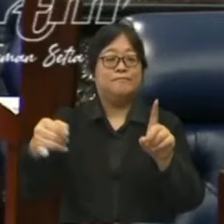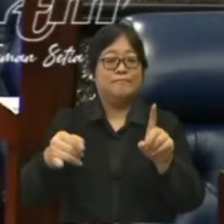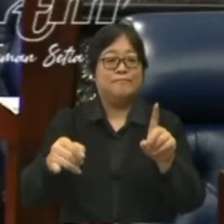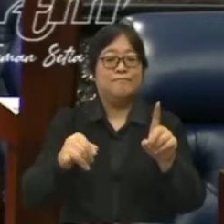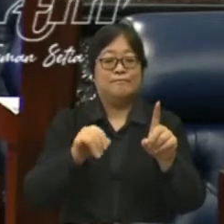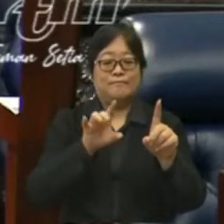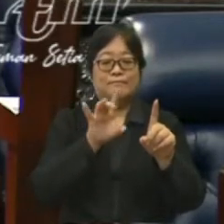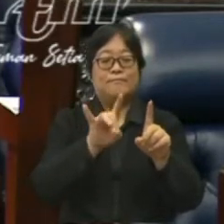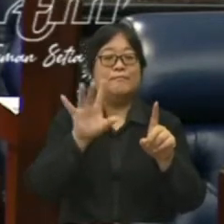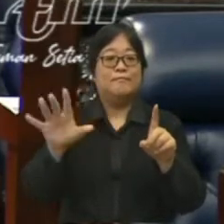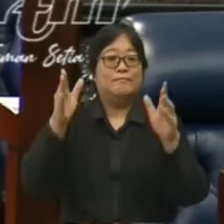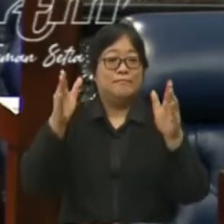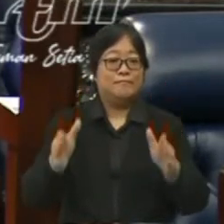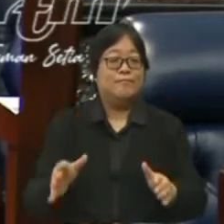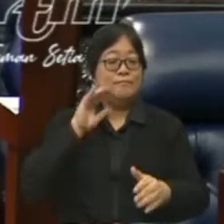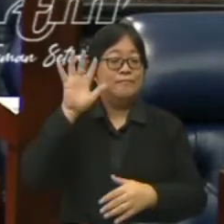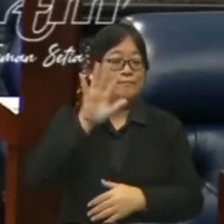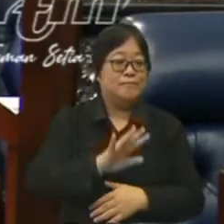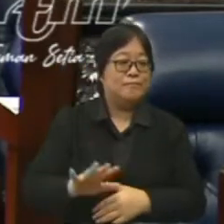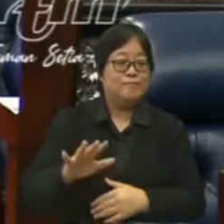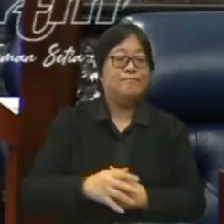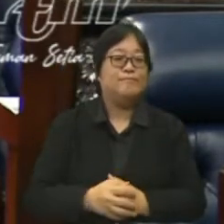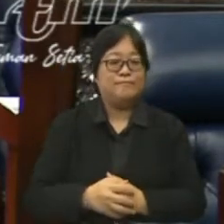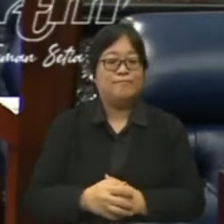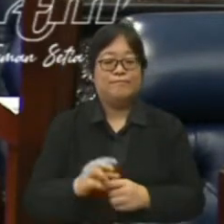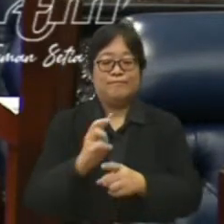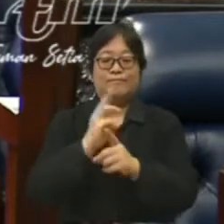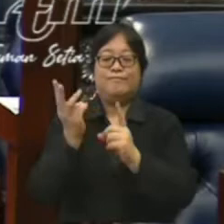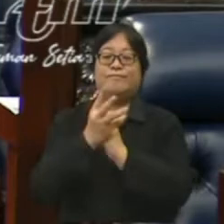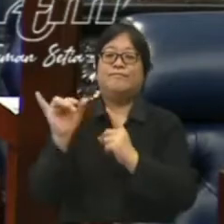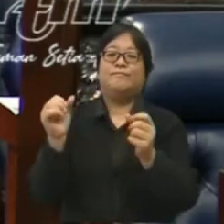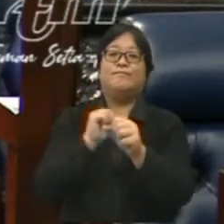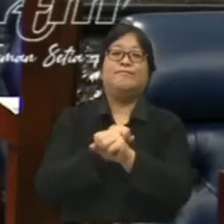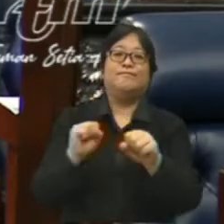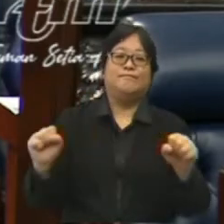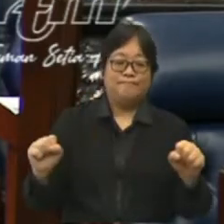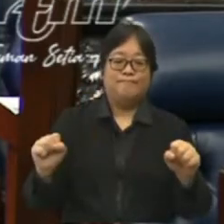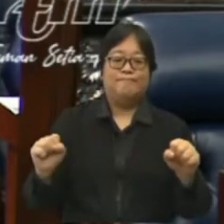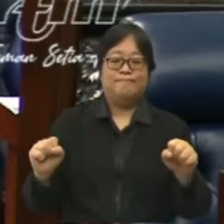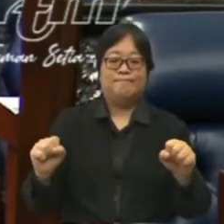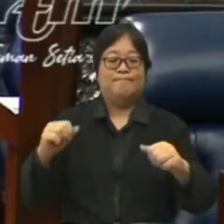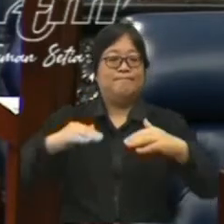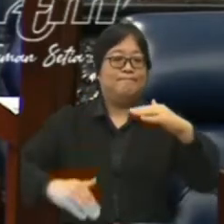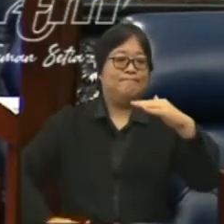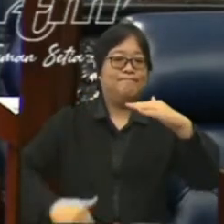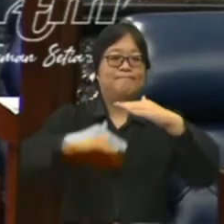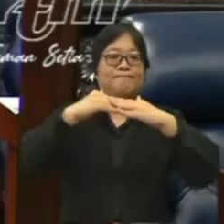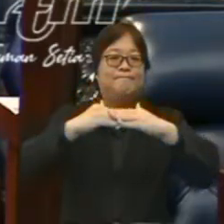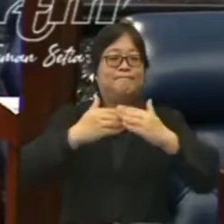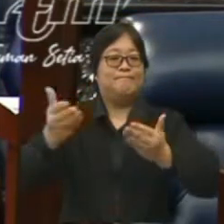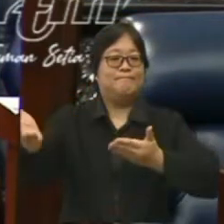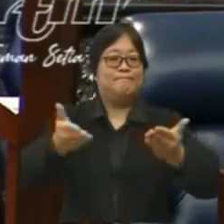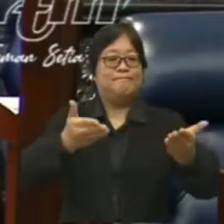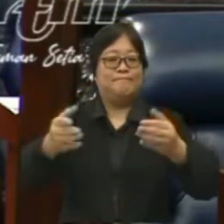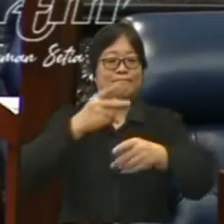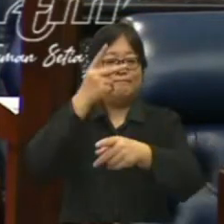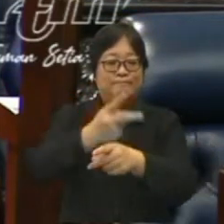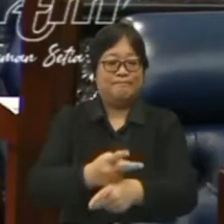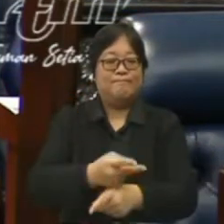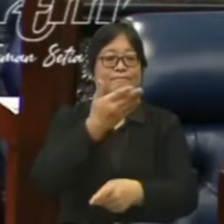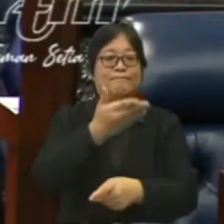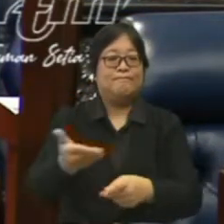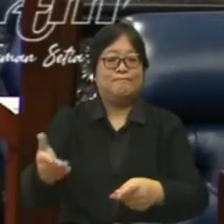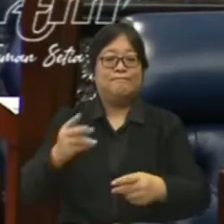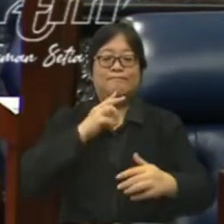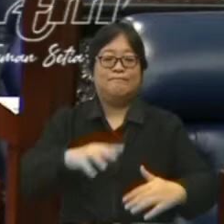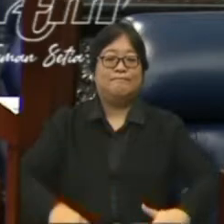620.80055 orang mangsa yang dijangkau pihak JKM Juga bersiapsiaga memaksimumkan fasilitas penyimpanan bantuan